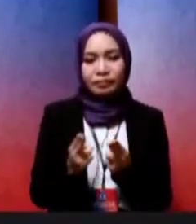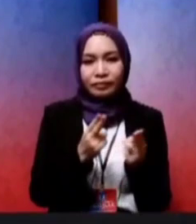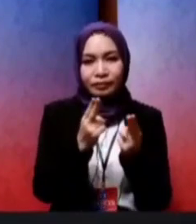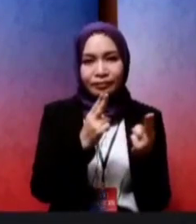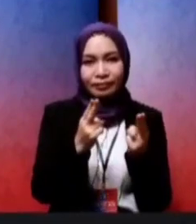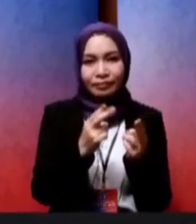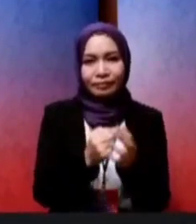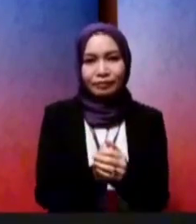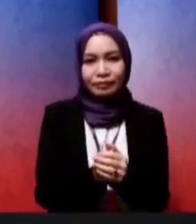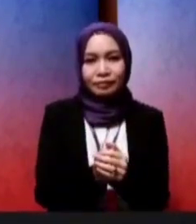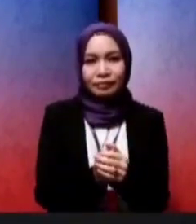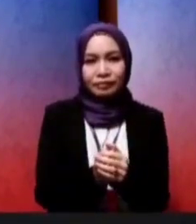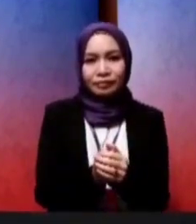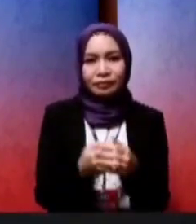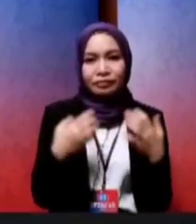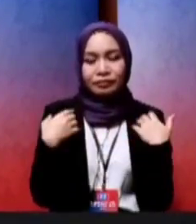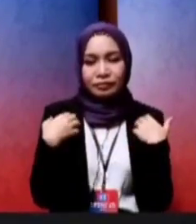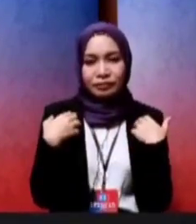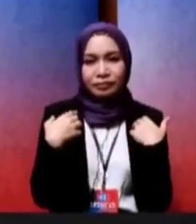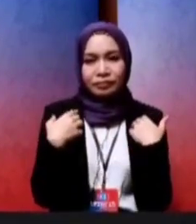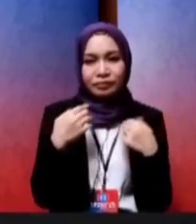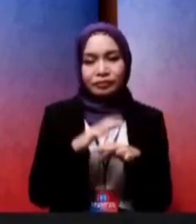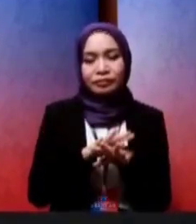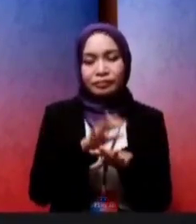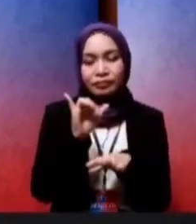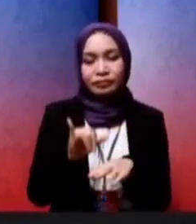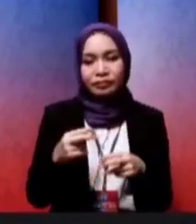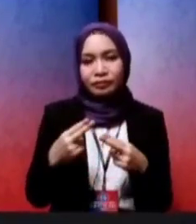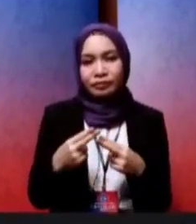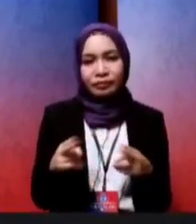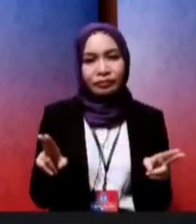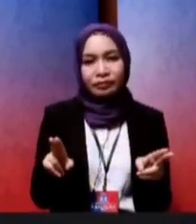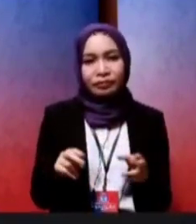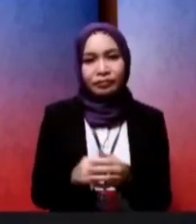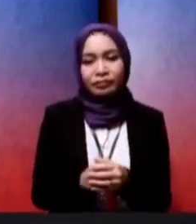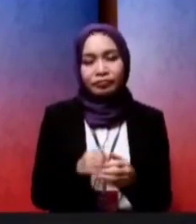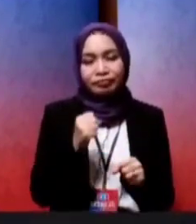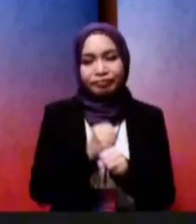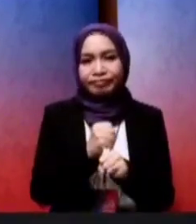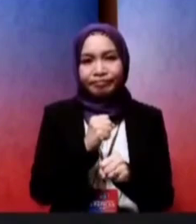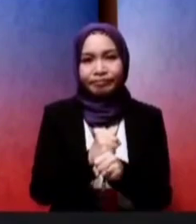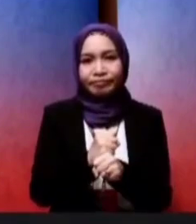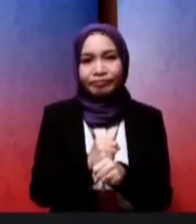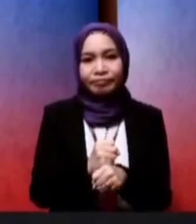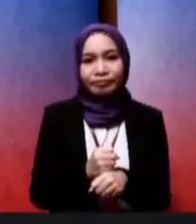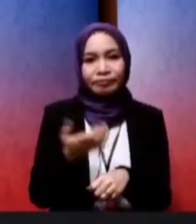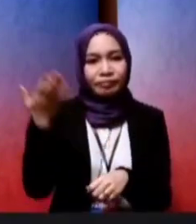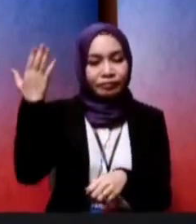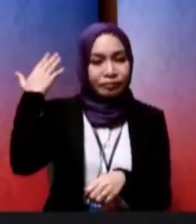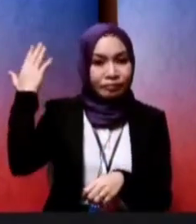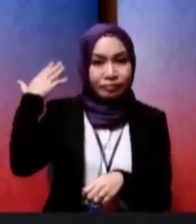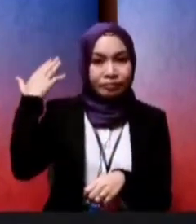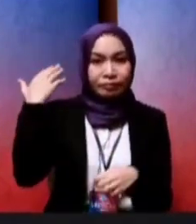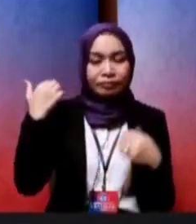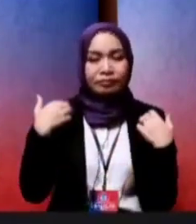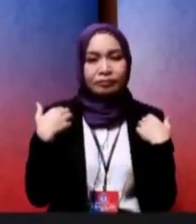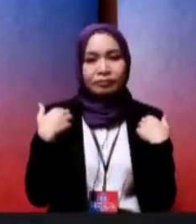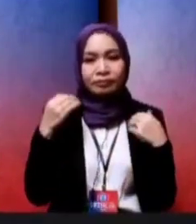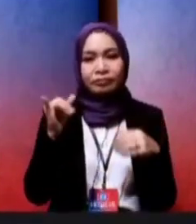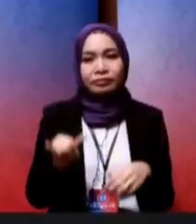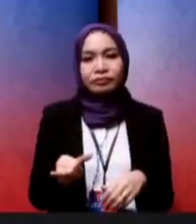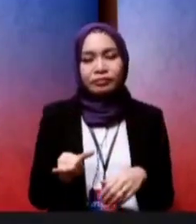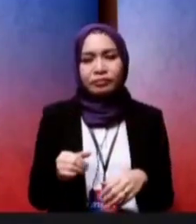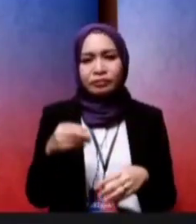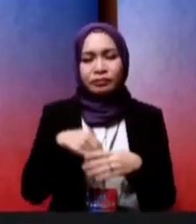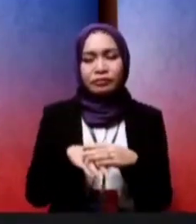mula-mula naik ada yang yang sempat juga digelar penghuni penjara menanti